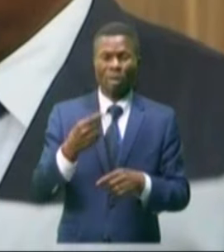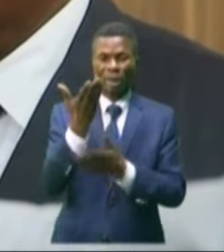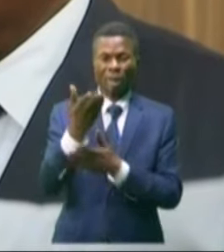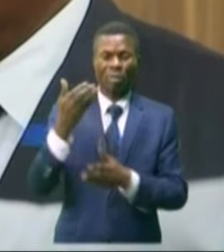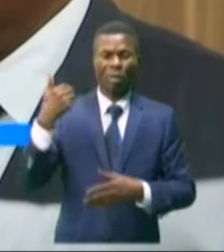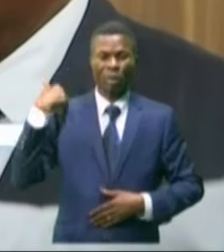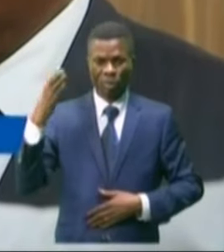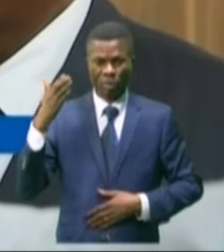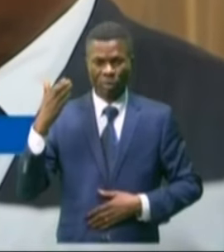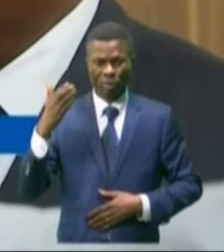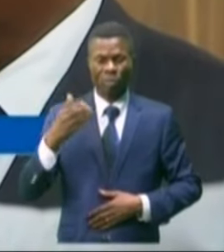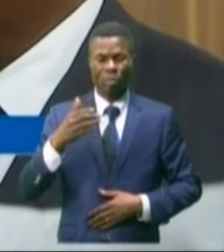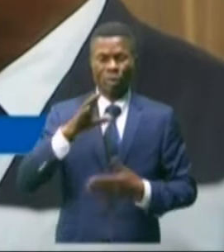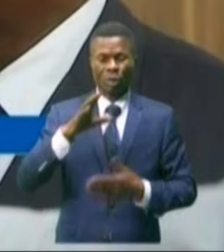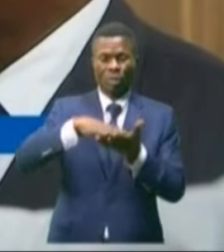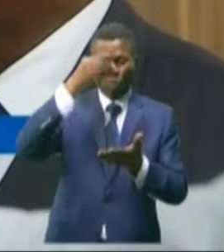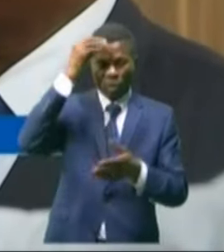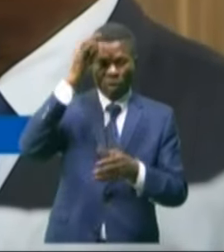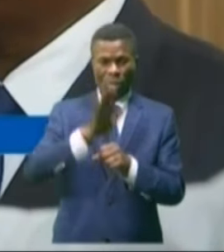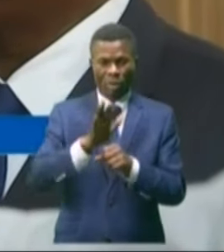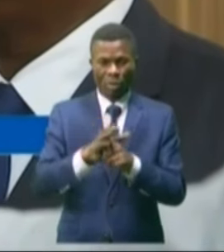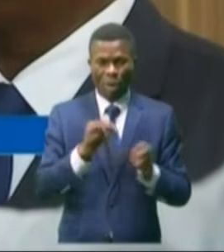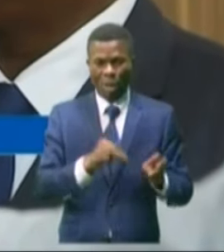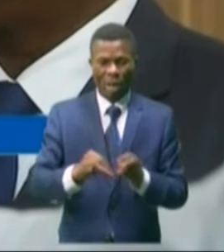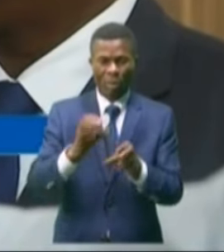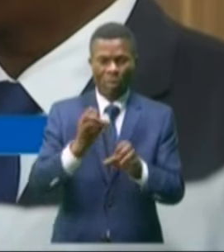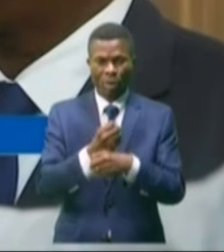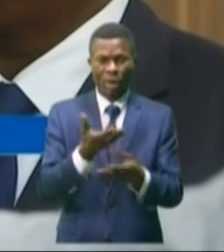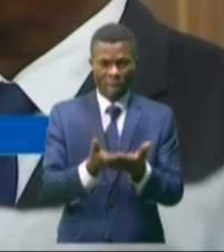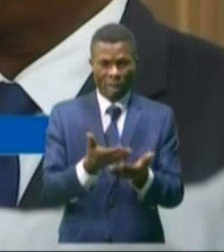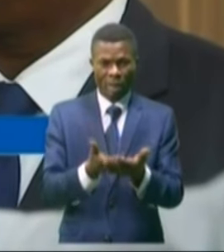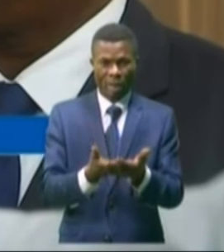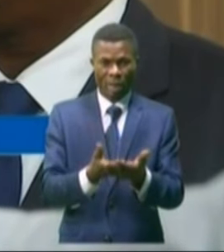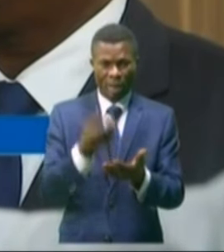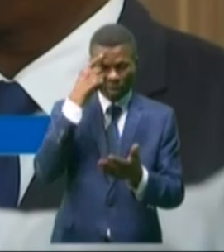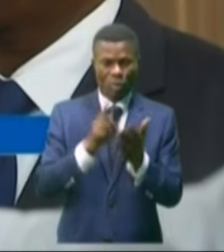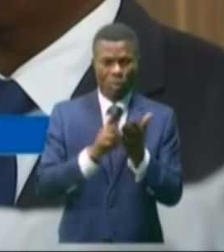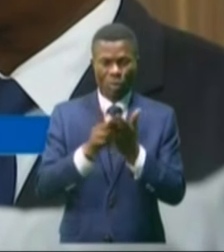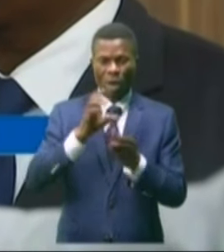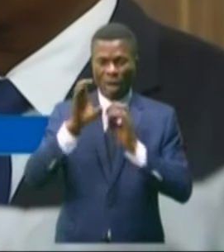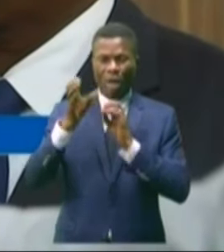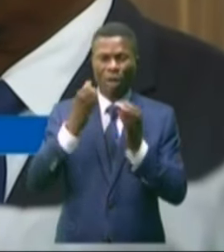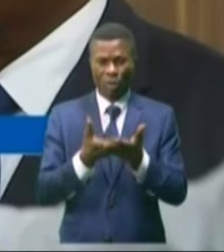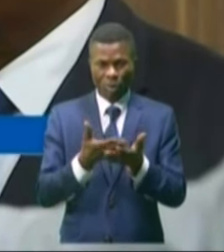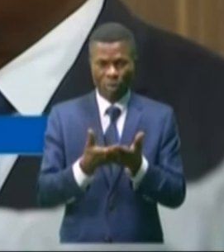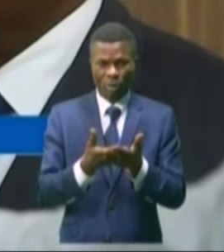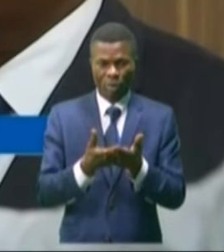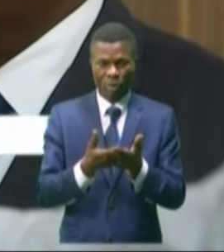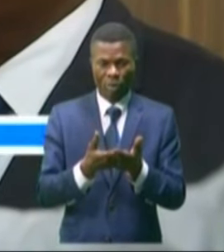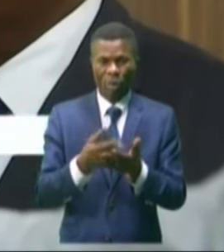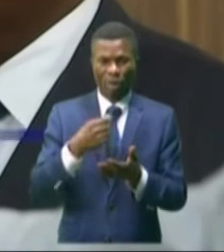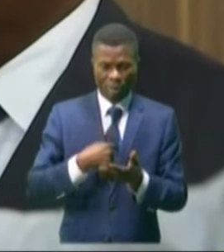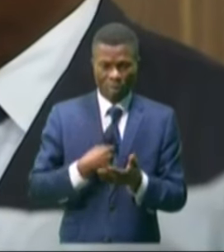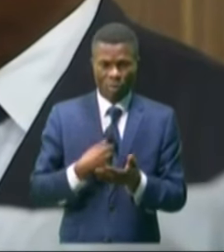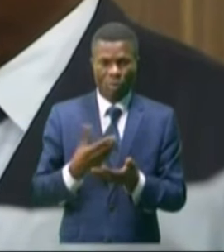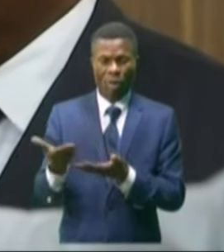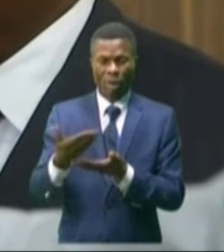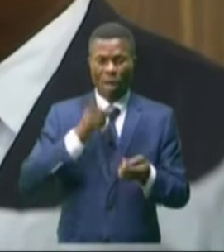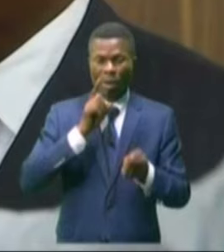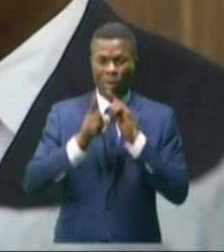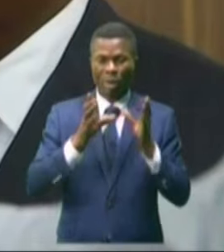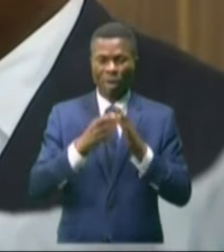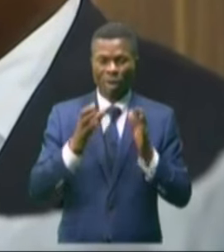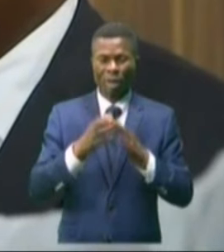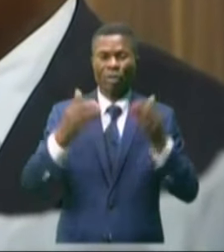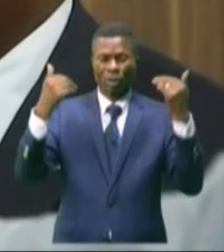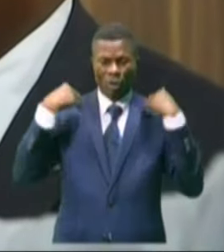me suis beaucoup inspiré de la stratégie mise en place ici pour lutter contre la désinformation. Au retour, je vais discuter avec d'ailleurs